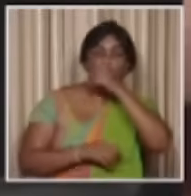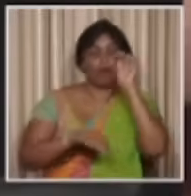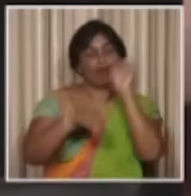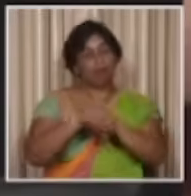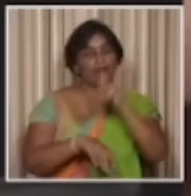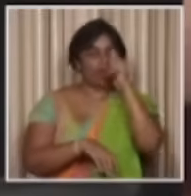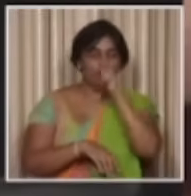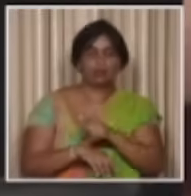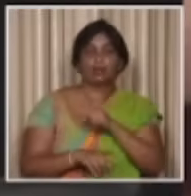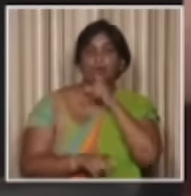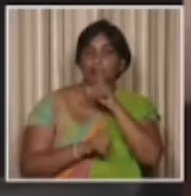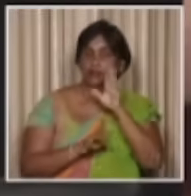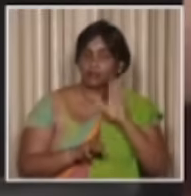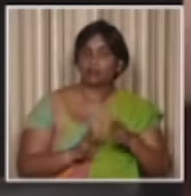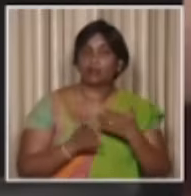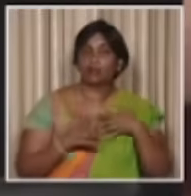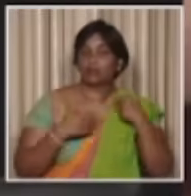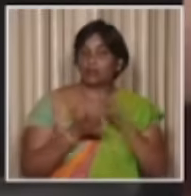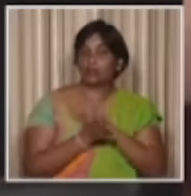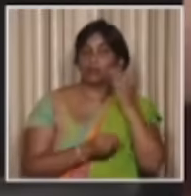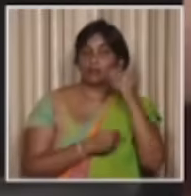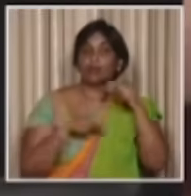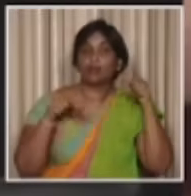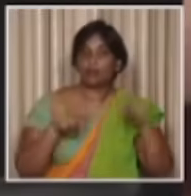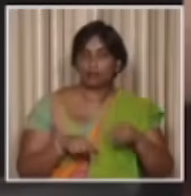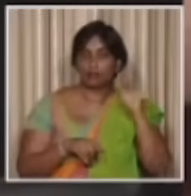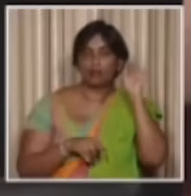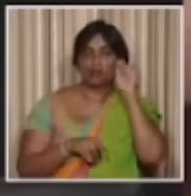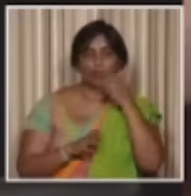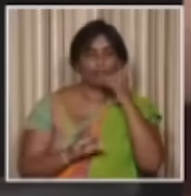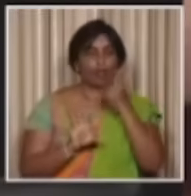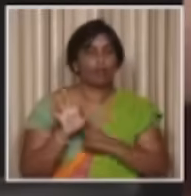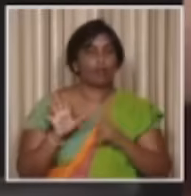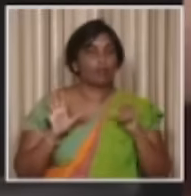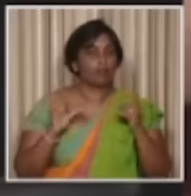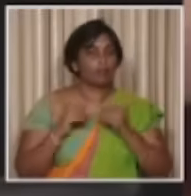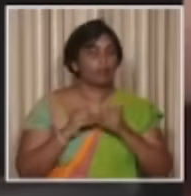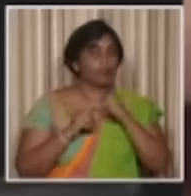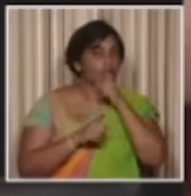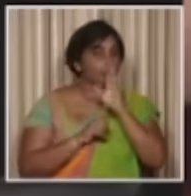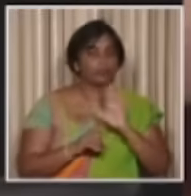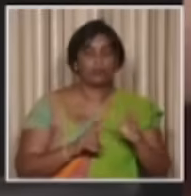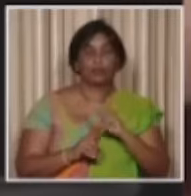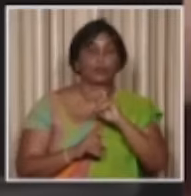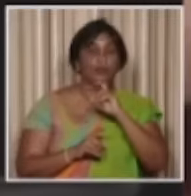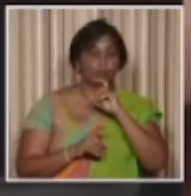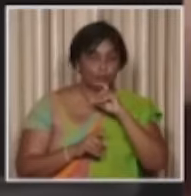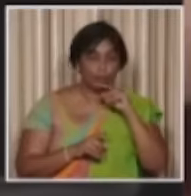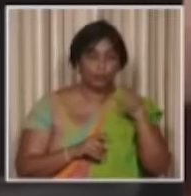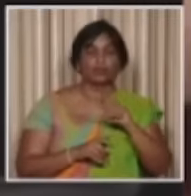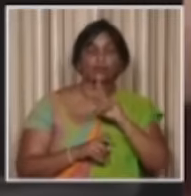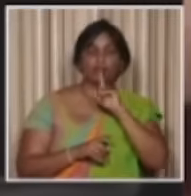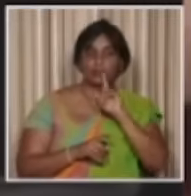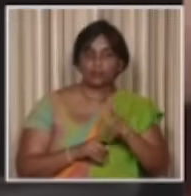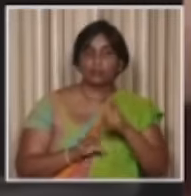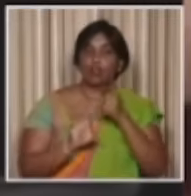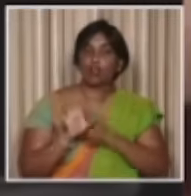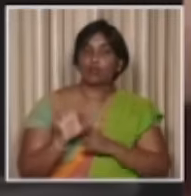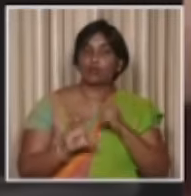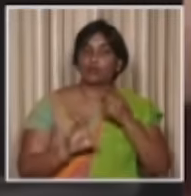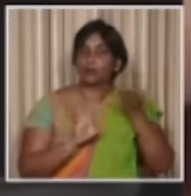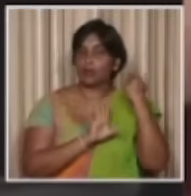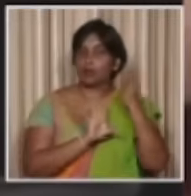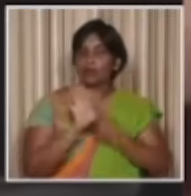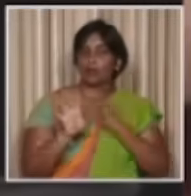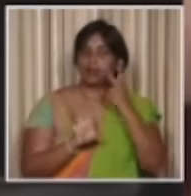වල්ලනවා. එහෙම කිය කියා ආතල් දීපු අයට දැන් දැනගන්න පුළුවන් මේ අවුරුදු 70 කතාවක් නෙමේ ශ්‍රේෂ්ඨාධිකරණය කියලා තියෙනවා අවුරුදු පහුගිය